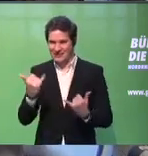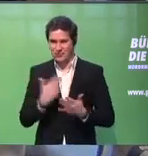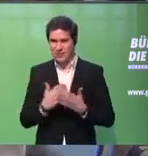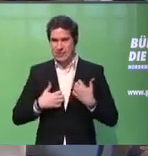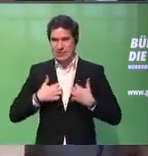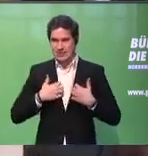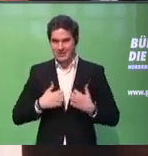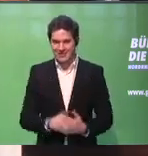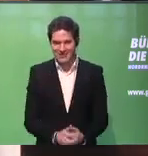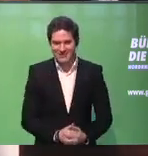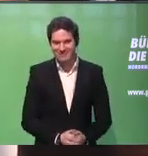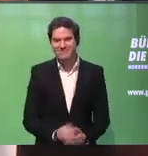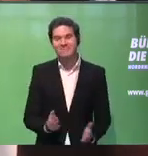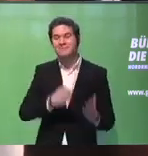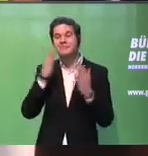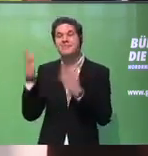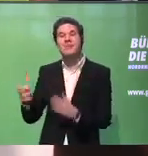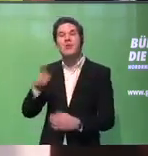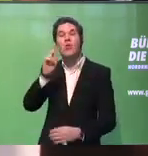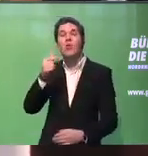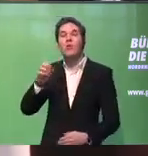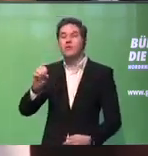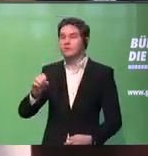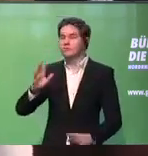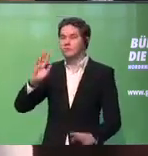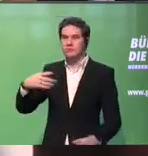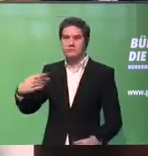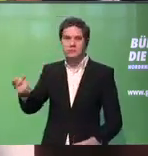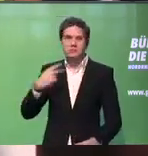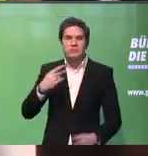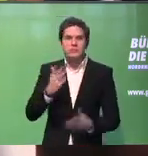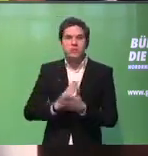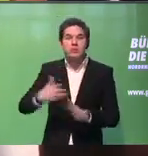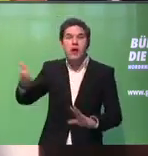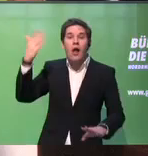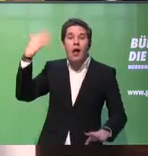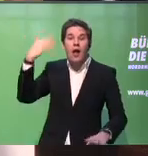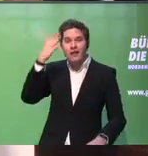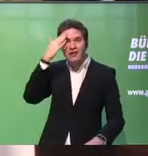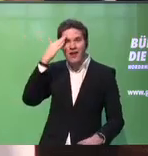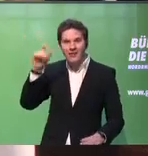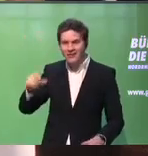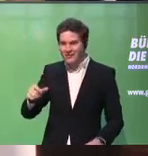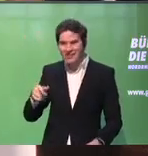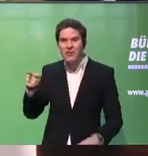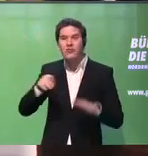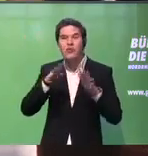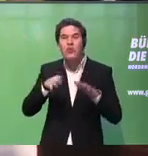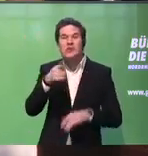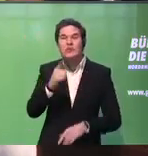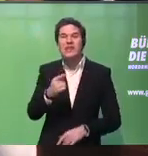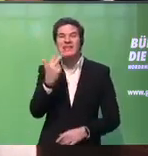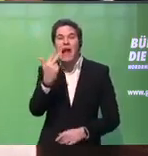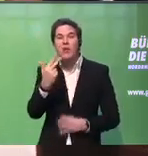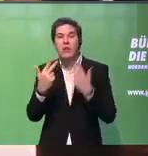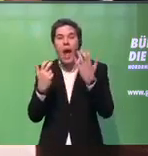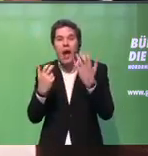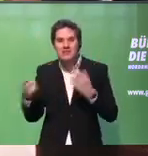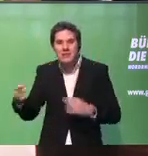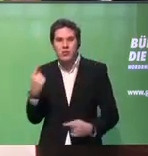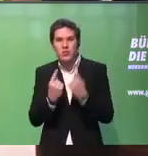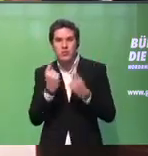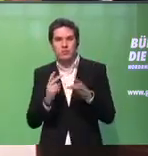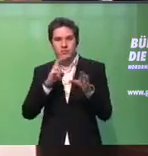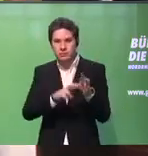Ute. Ja, Ute, wir kennen uns auch schon so lange. Ich musste erst mal nachgucken, wie lange du Grüne bist. 1983, du bist